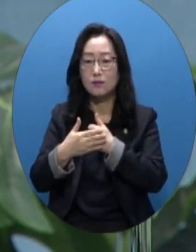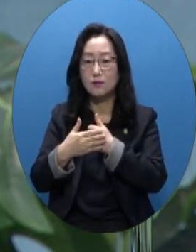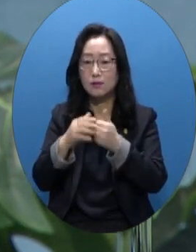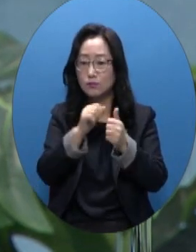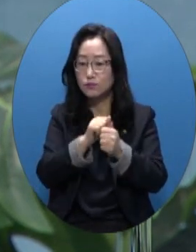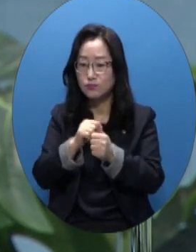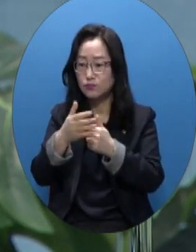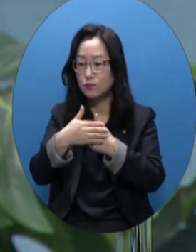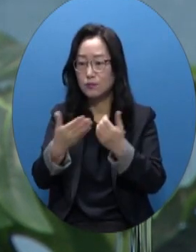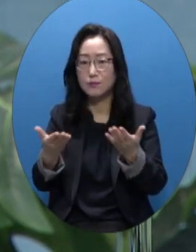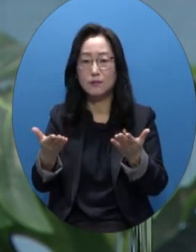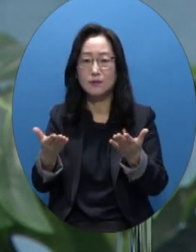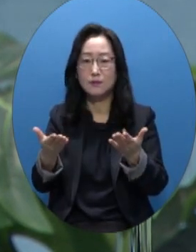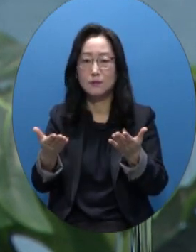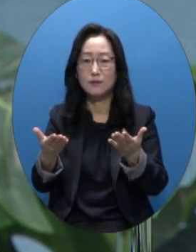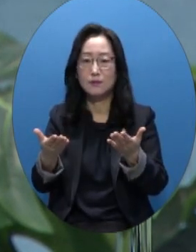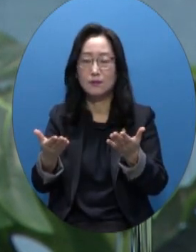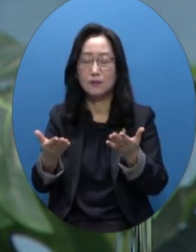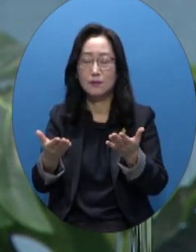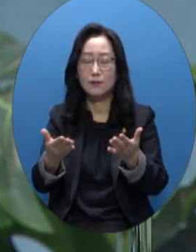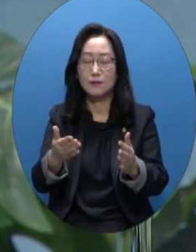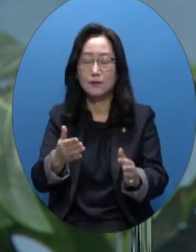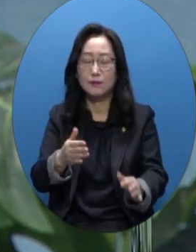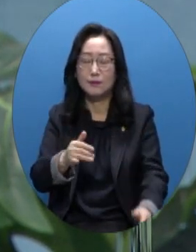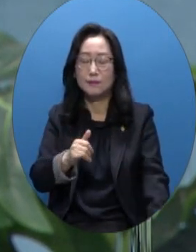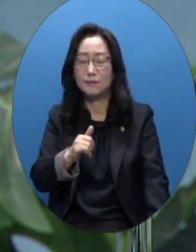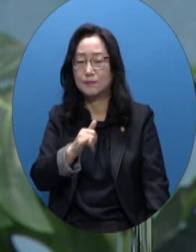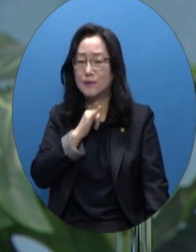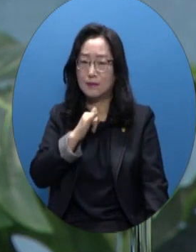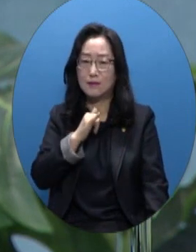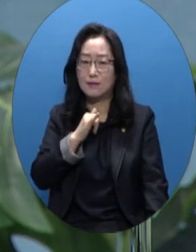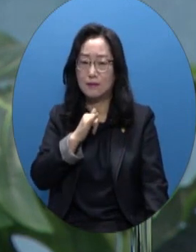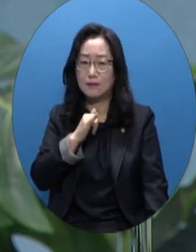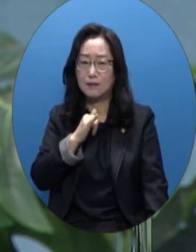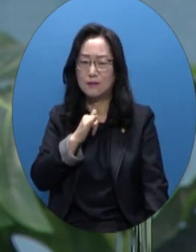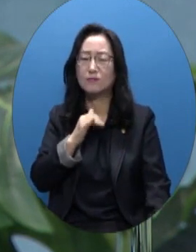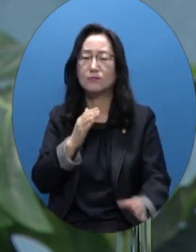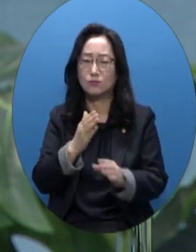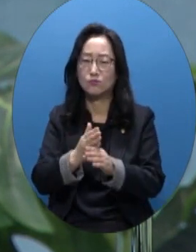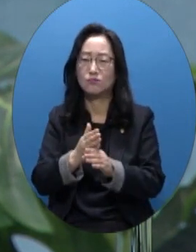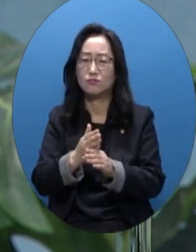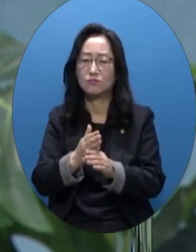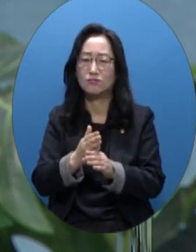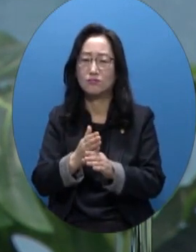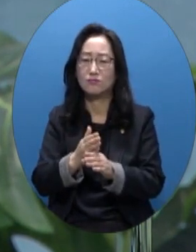때문에 그러한 극단의 선택을 하고 있는 것입니다